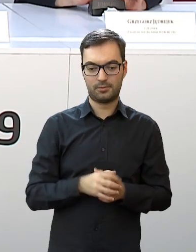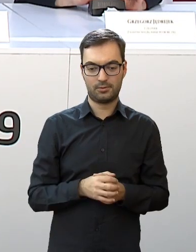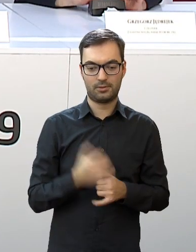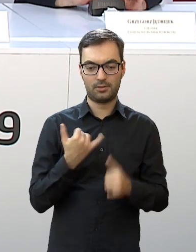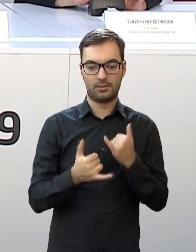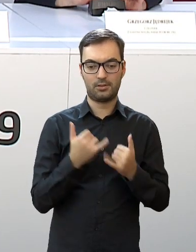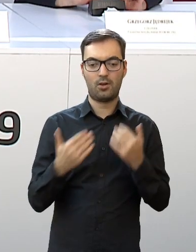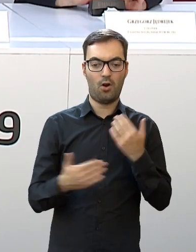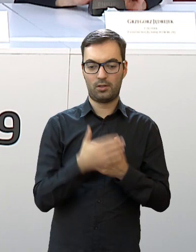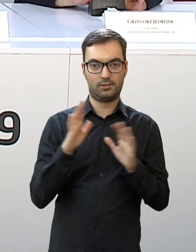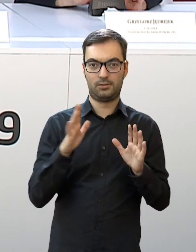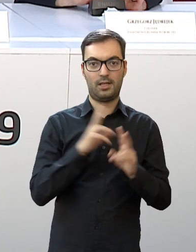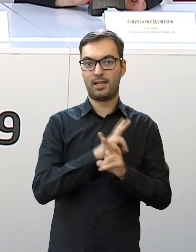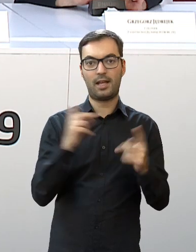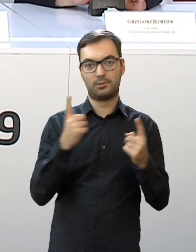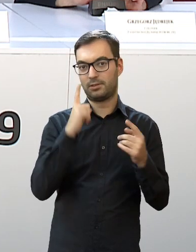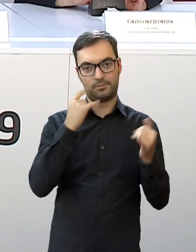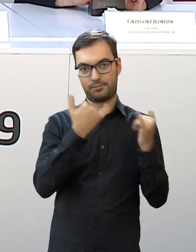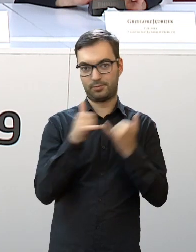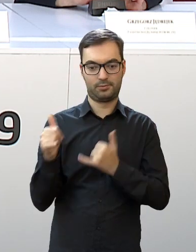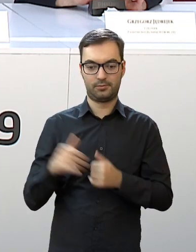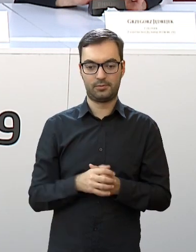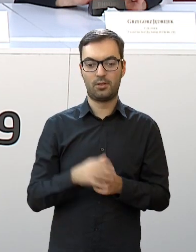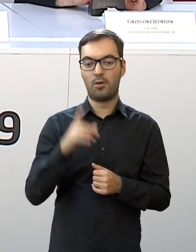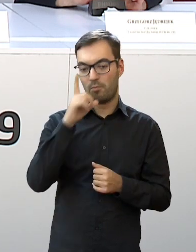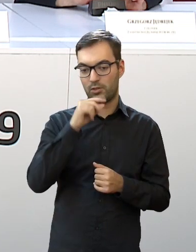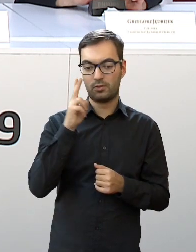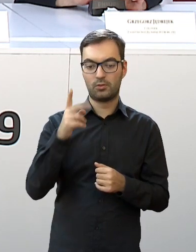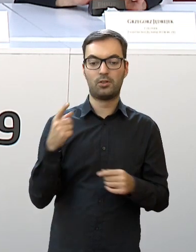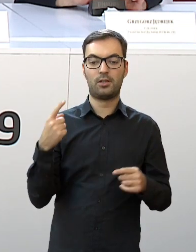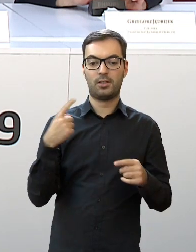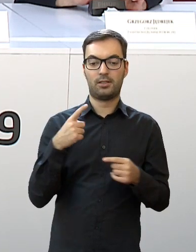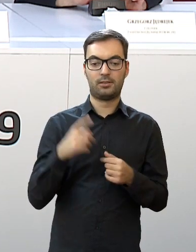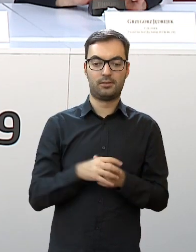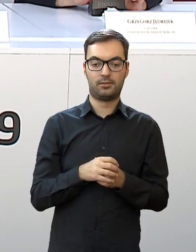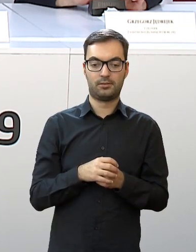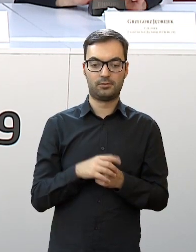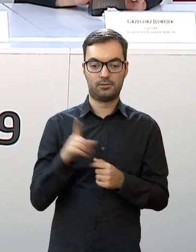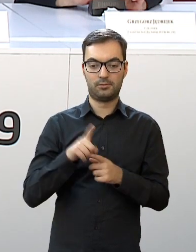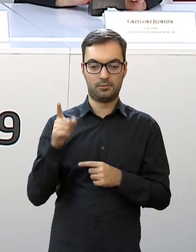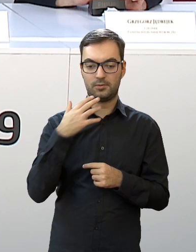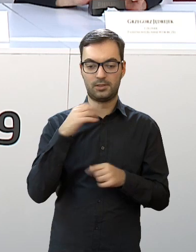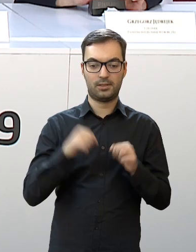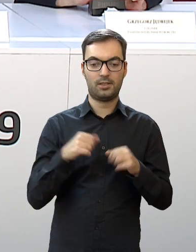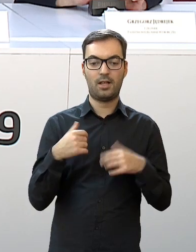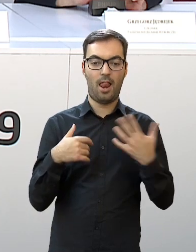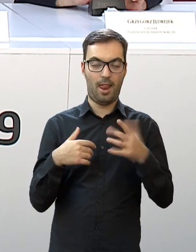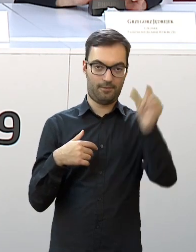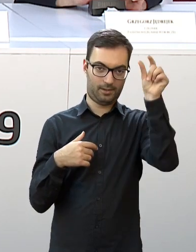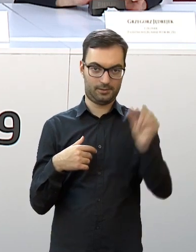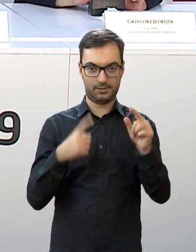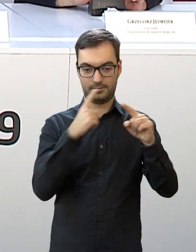by okazało się, to każda sytuacja może być inna, bo być może ktoś postawi, tak jak pan sędzia mówi, po lewej stronie,